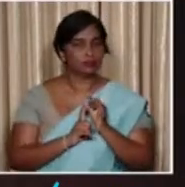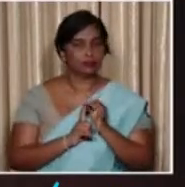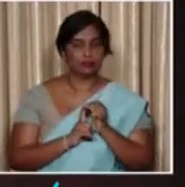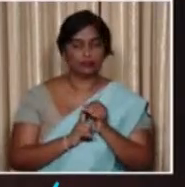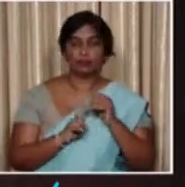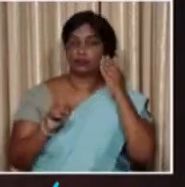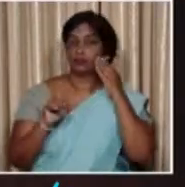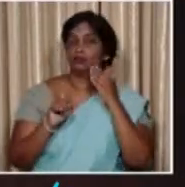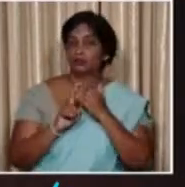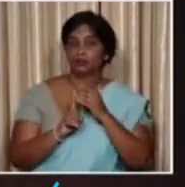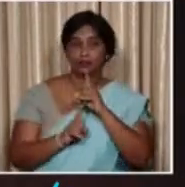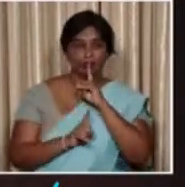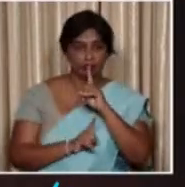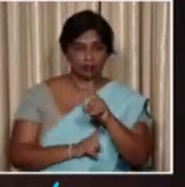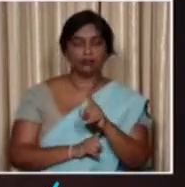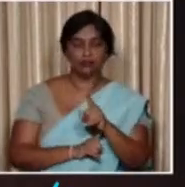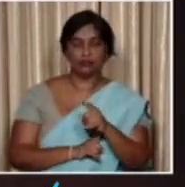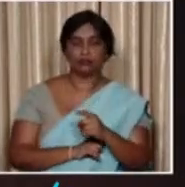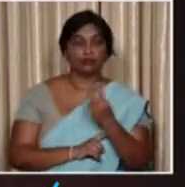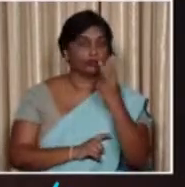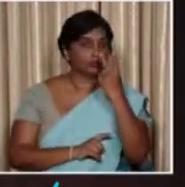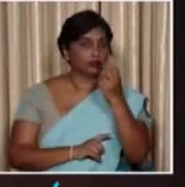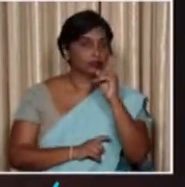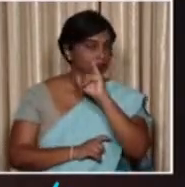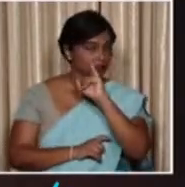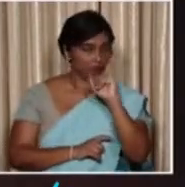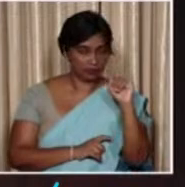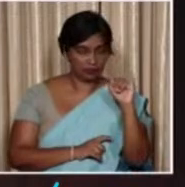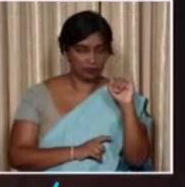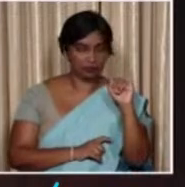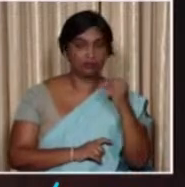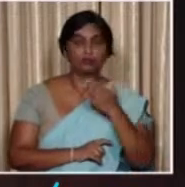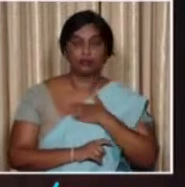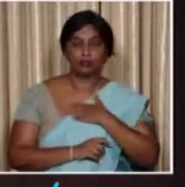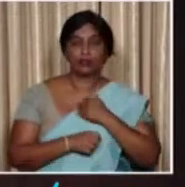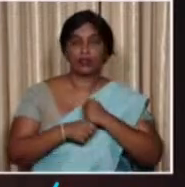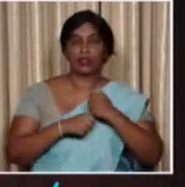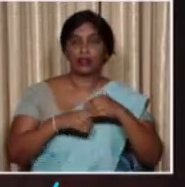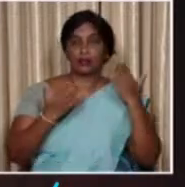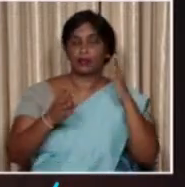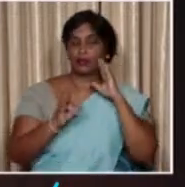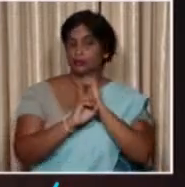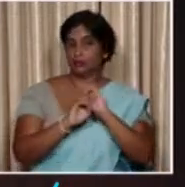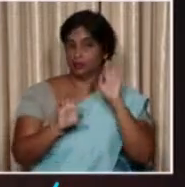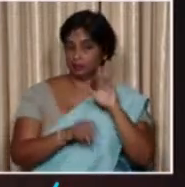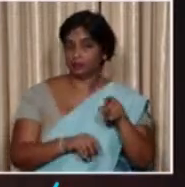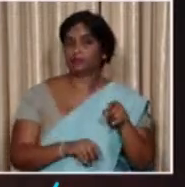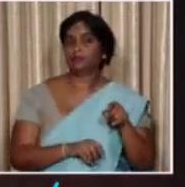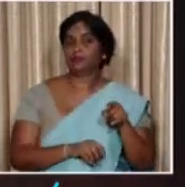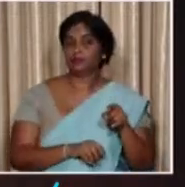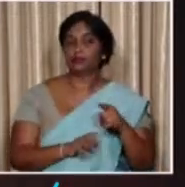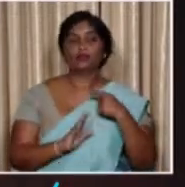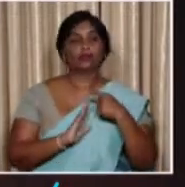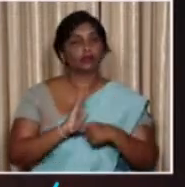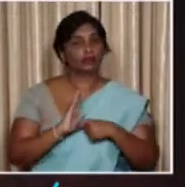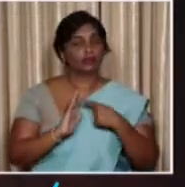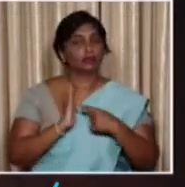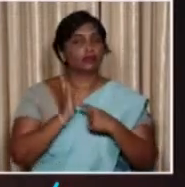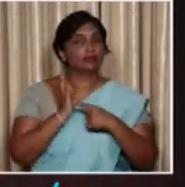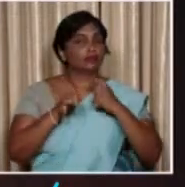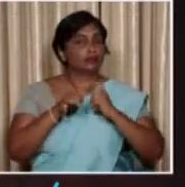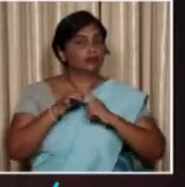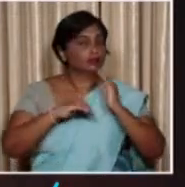මේ සම්බන්ධව කතා කරපු එක ගැන මම කියන්නම් 2016 මම ගැසට් පත්‍රයක් ගැහුවා රටේ